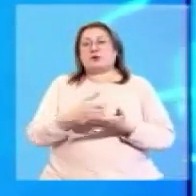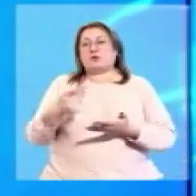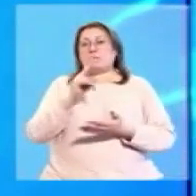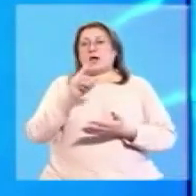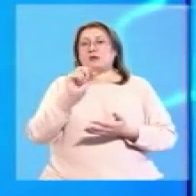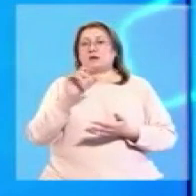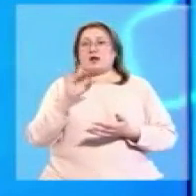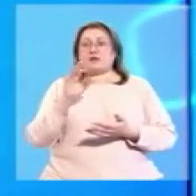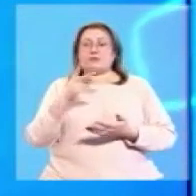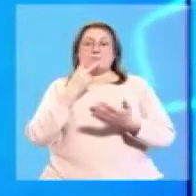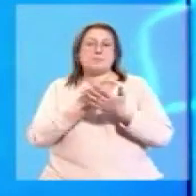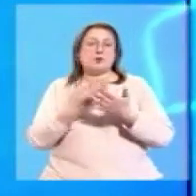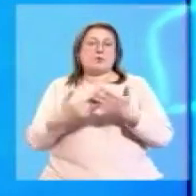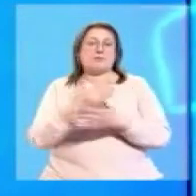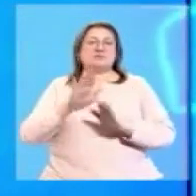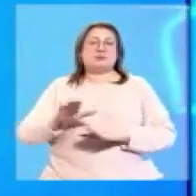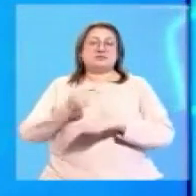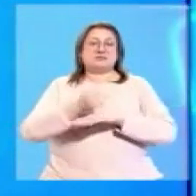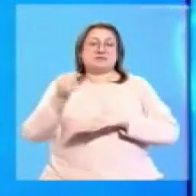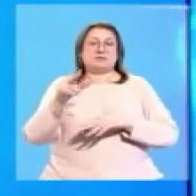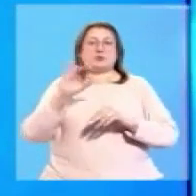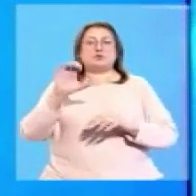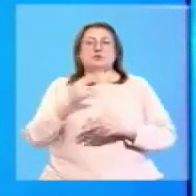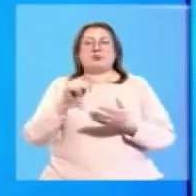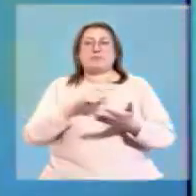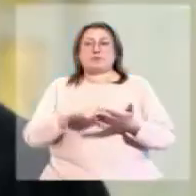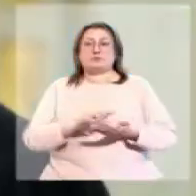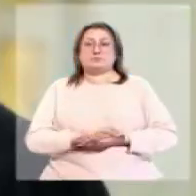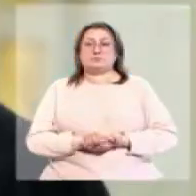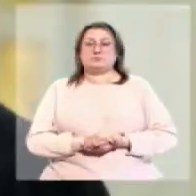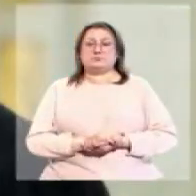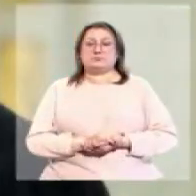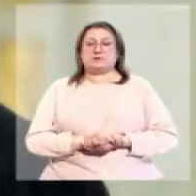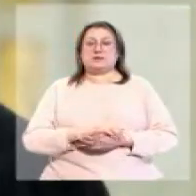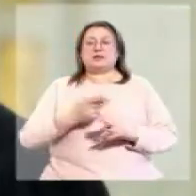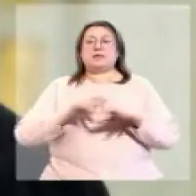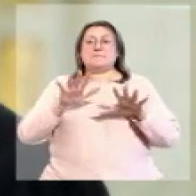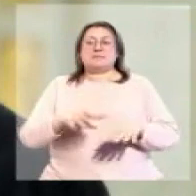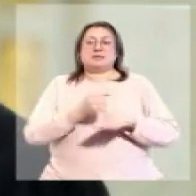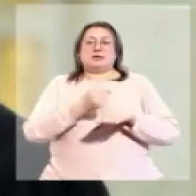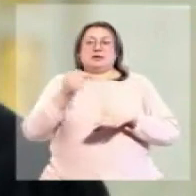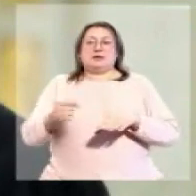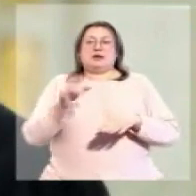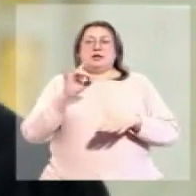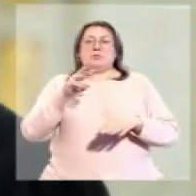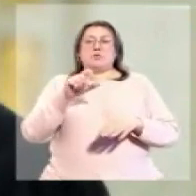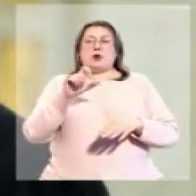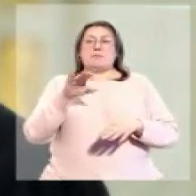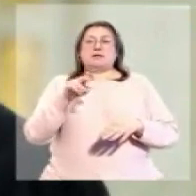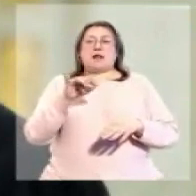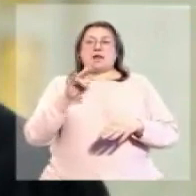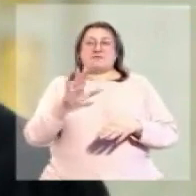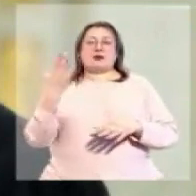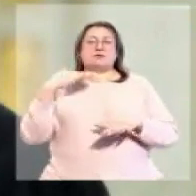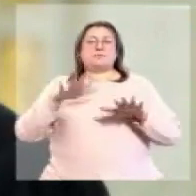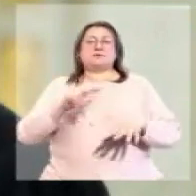Кумар Аксакалов представил своего нового заместителя по социальным вопросам. На эту должность назначен Ринат Мухаметкалиев.